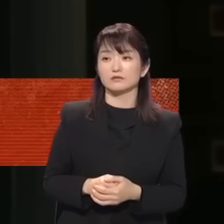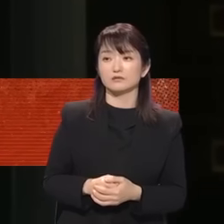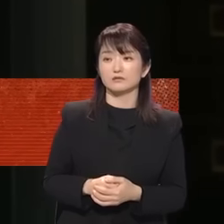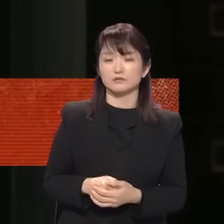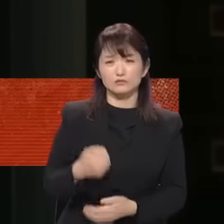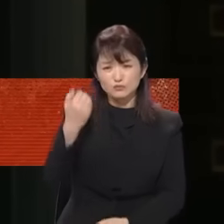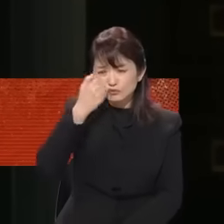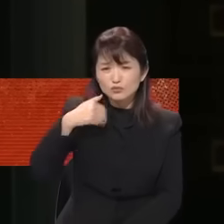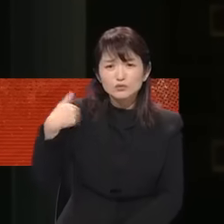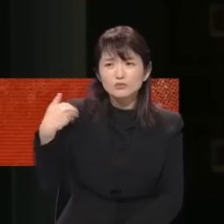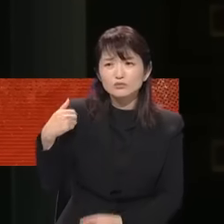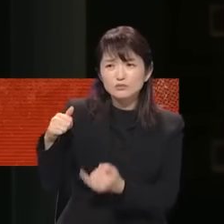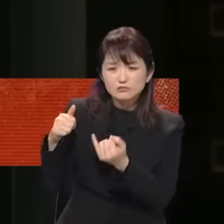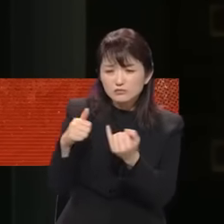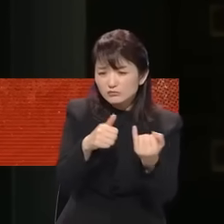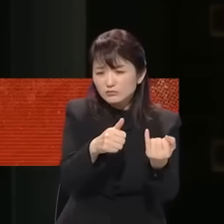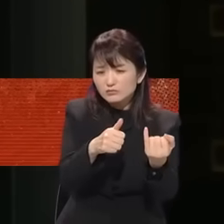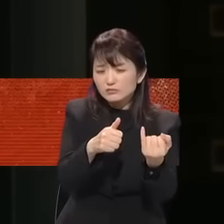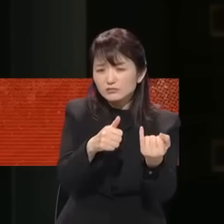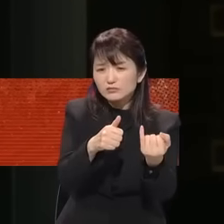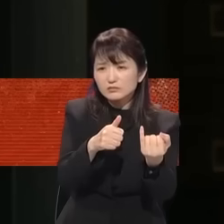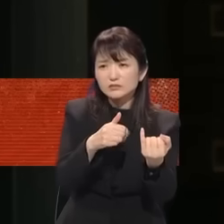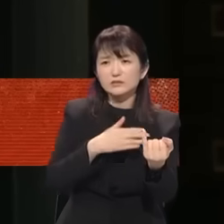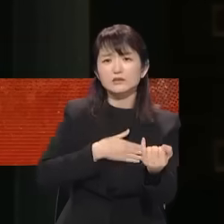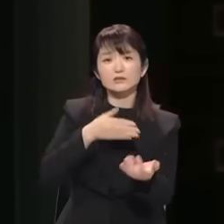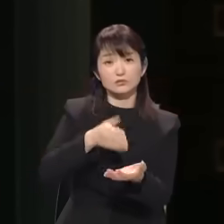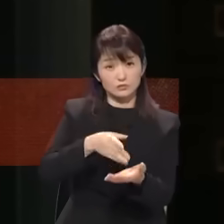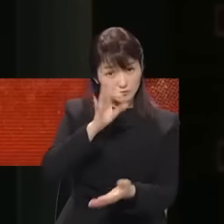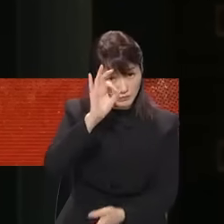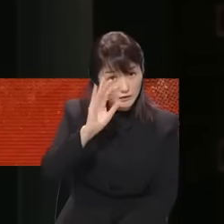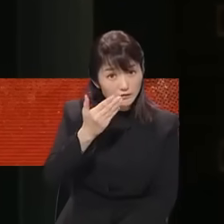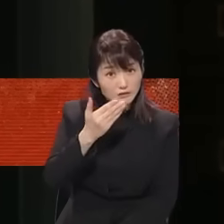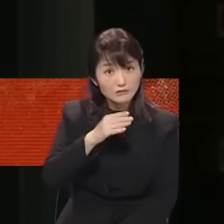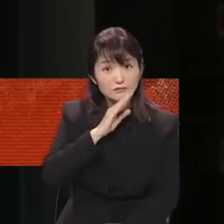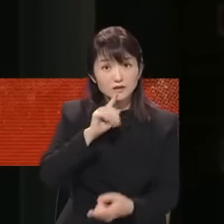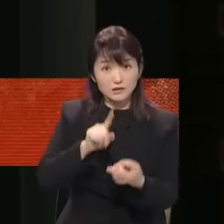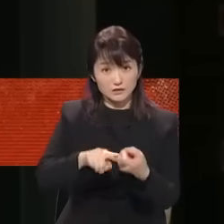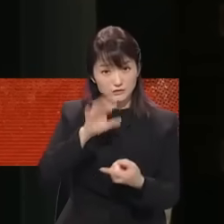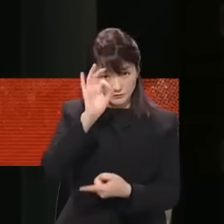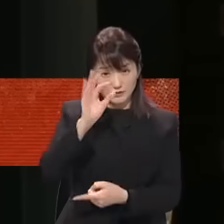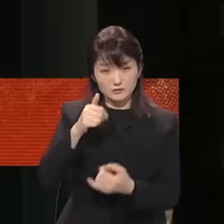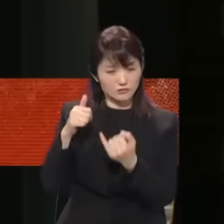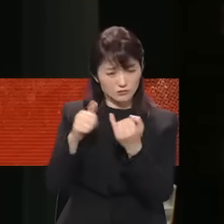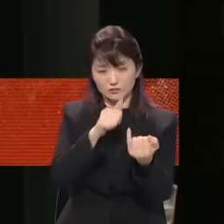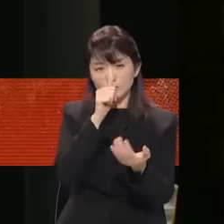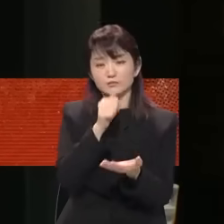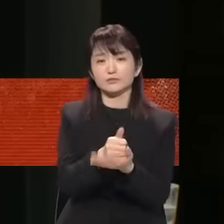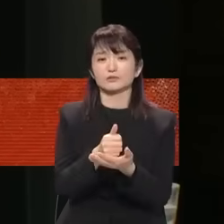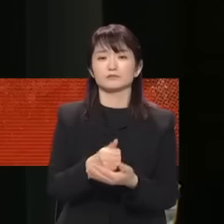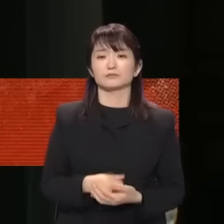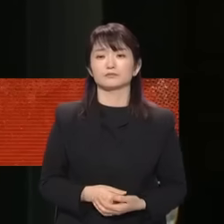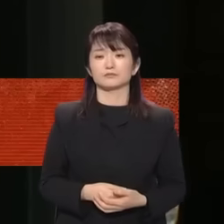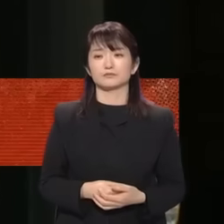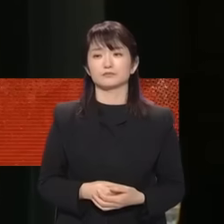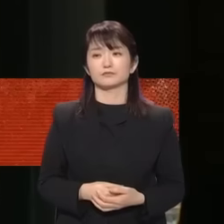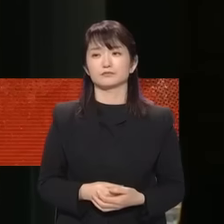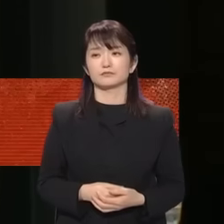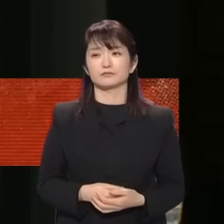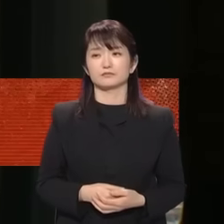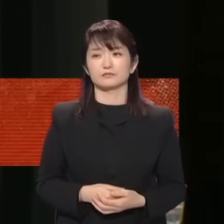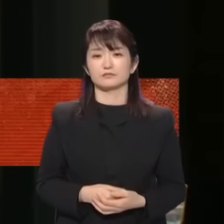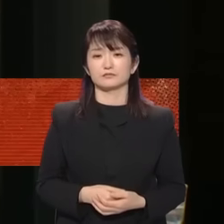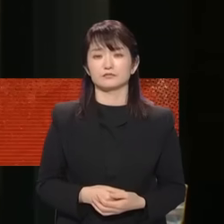스토킹 당한 것까지 내가 뉴스로 봐야 되냐 당연히 봐야죠 스토킹은 범죄입니다 자 양